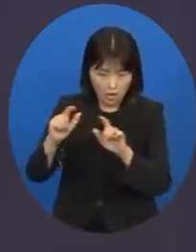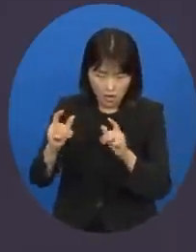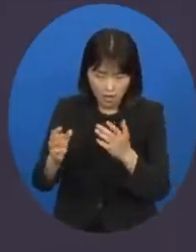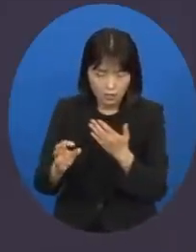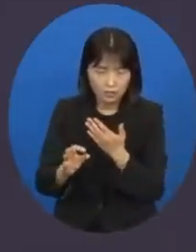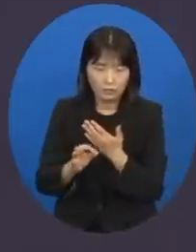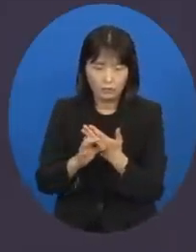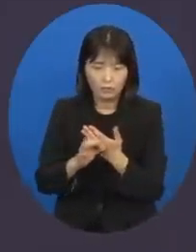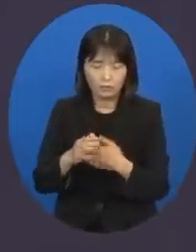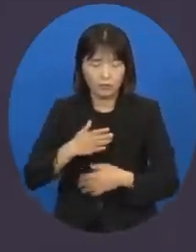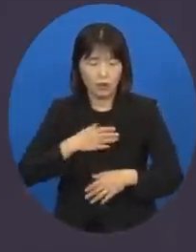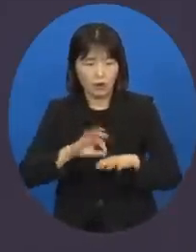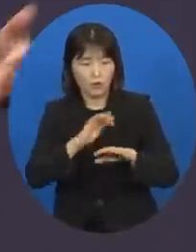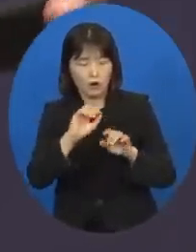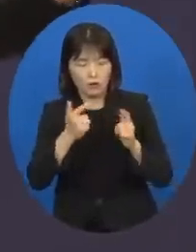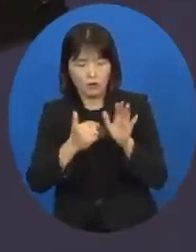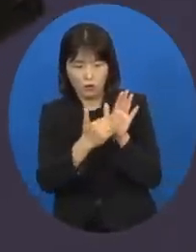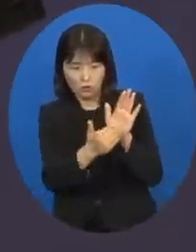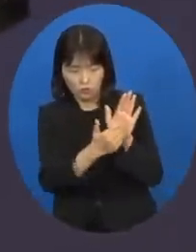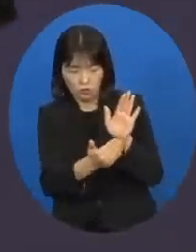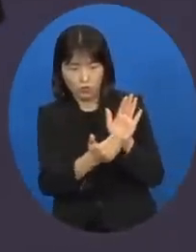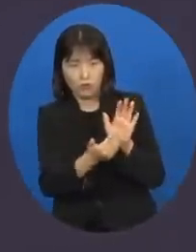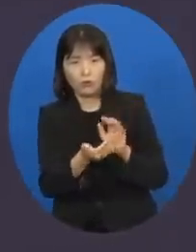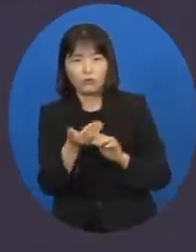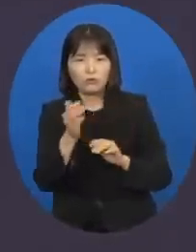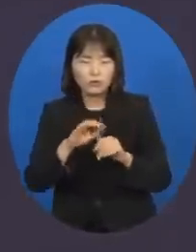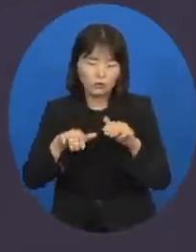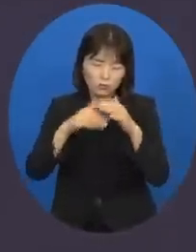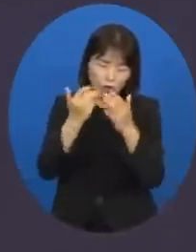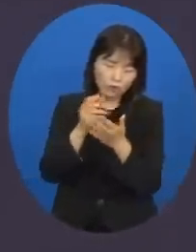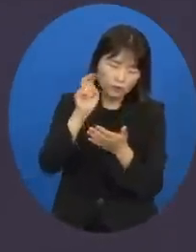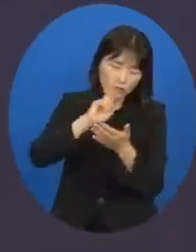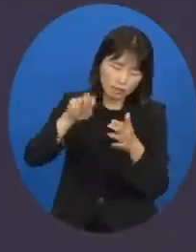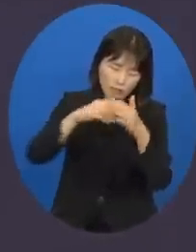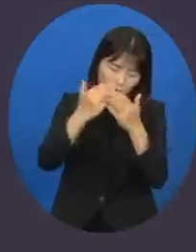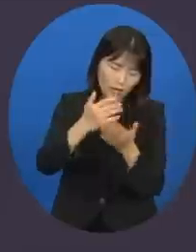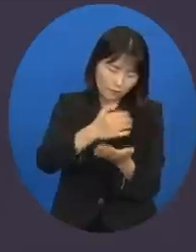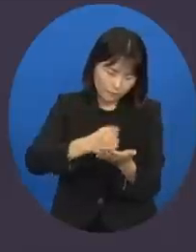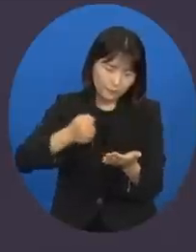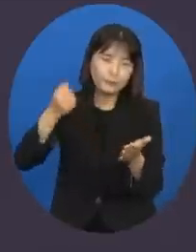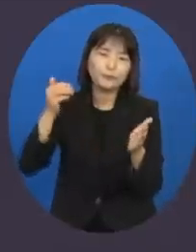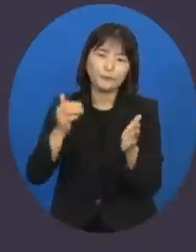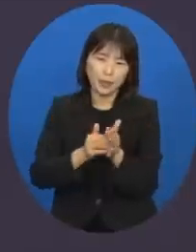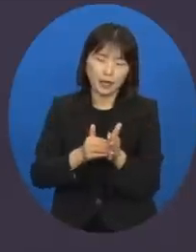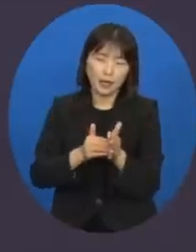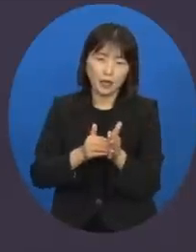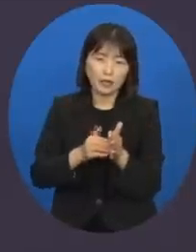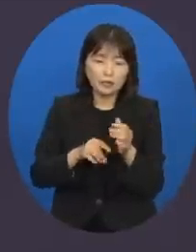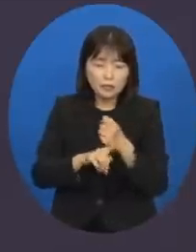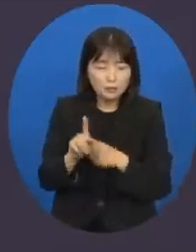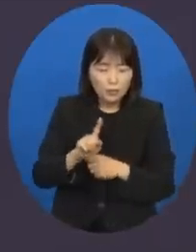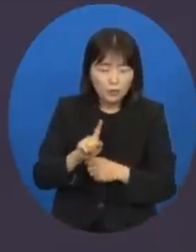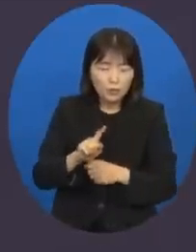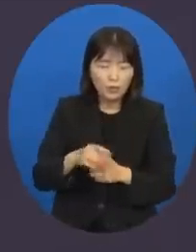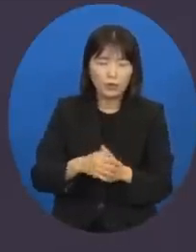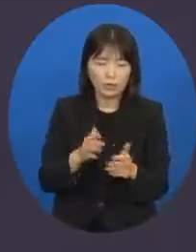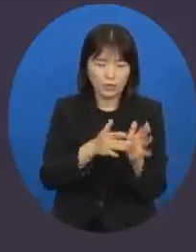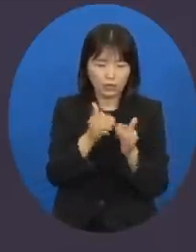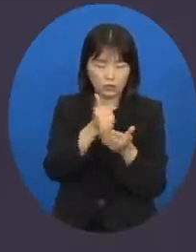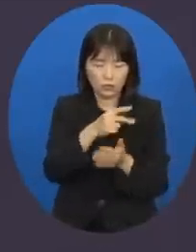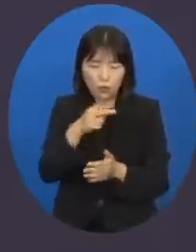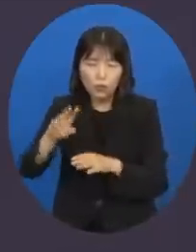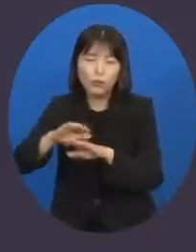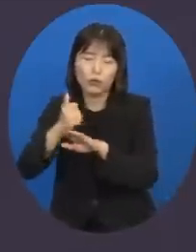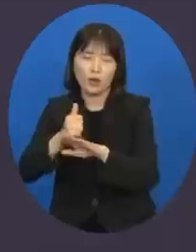아니라고 거절을 했었어야 됐는데 그 모든 칭송과 찬양을 다 받으셨어요. 그 얘기는 맞다라는 얘기죠. 물론